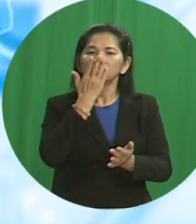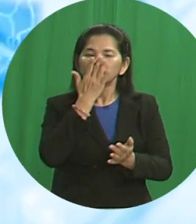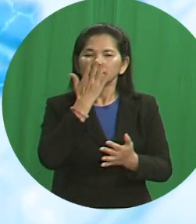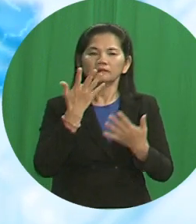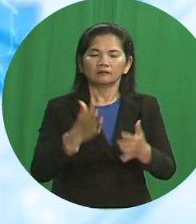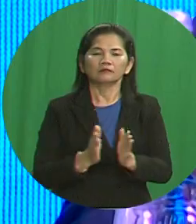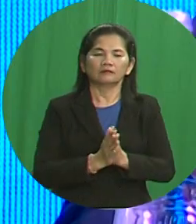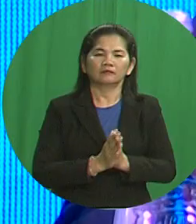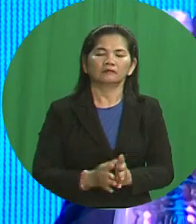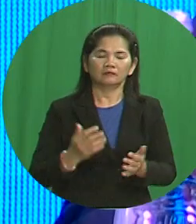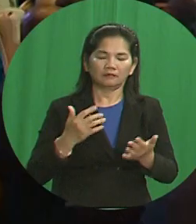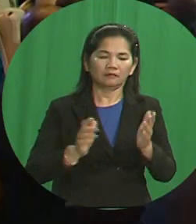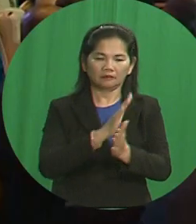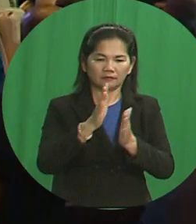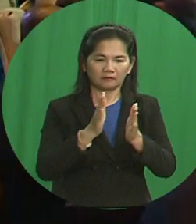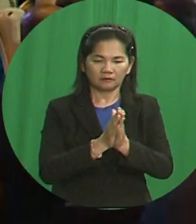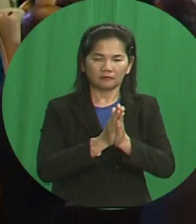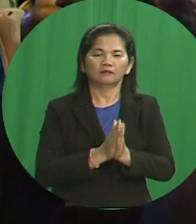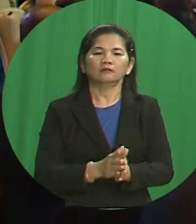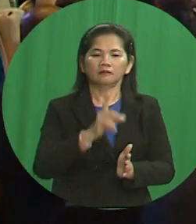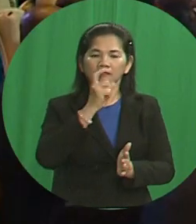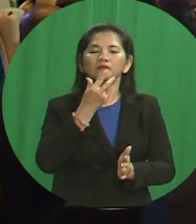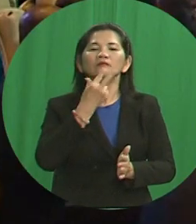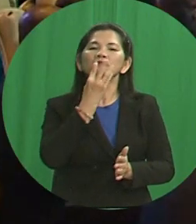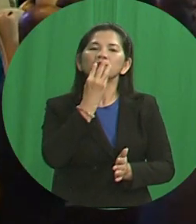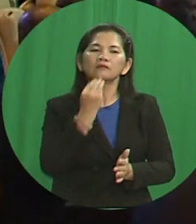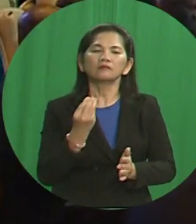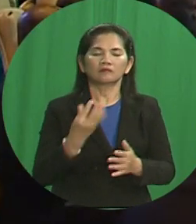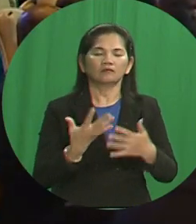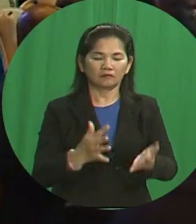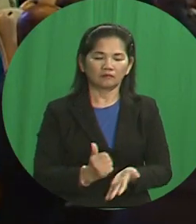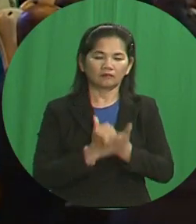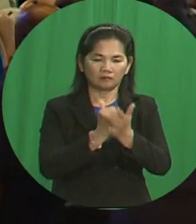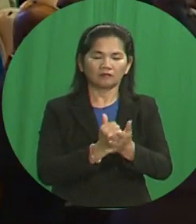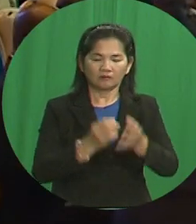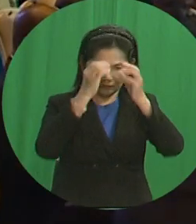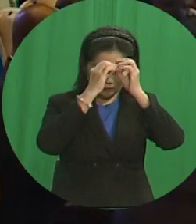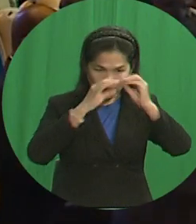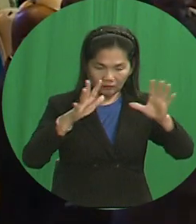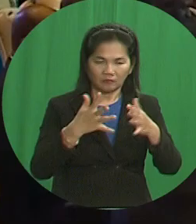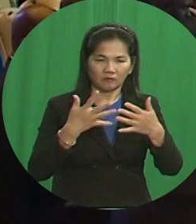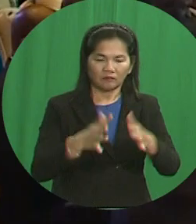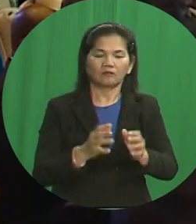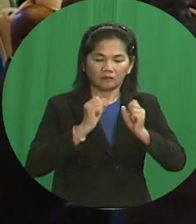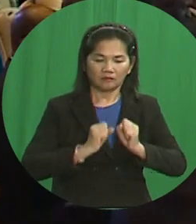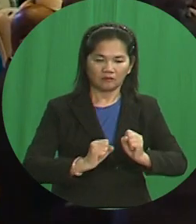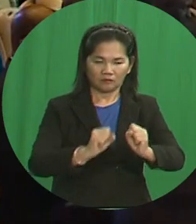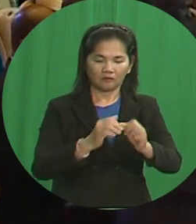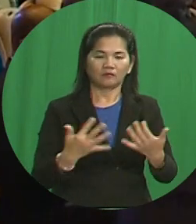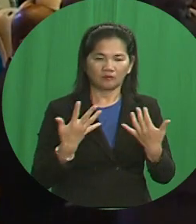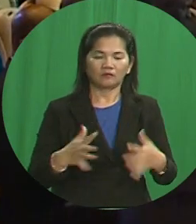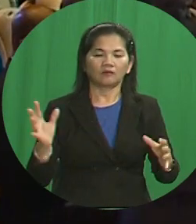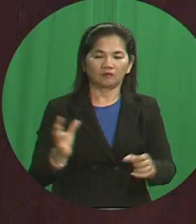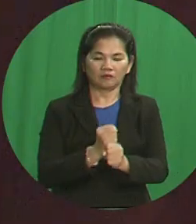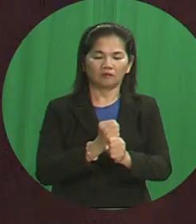ទៅប្រទេសហៃទីផែនការនេះគឺដើម្បីជួយប្រមូលព័ត៌មានដែលជាផ្នែកមួយនៃកិច្ចខិតខំប្រឹងប្រែងបញ្ច